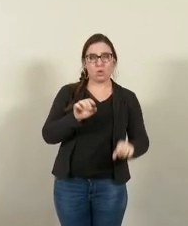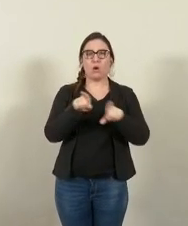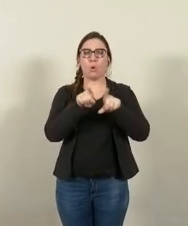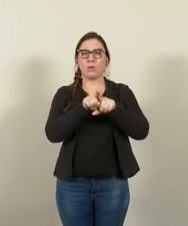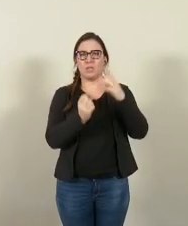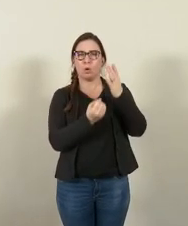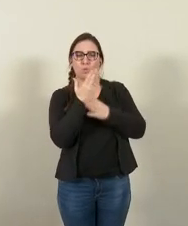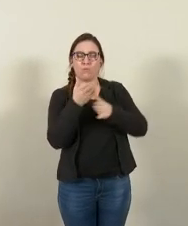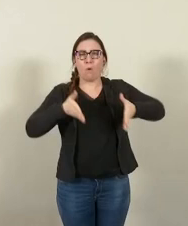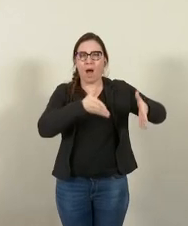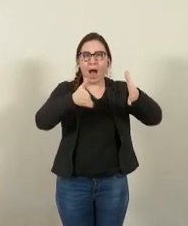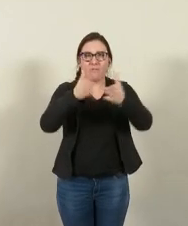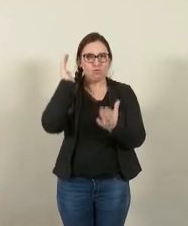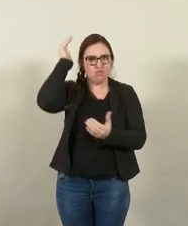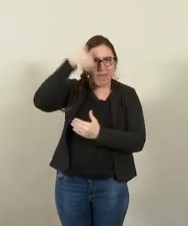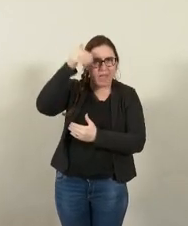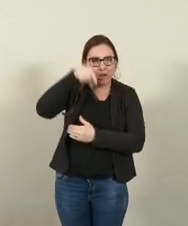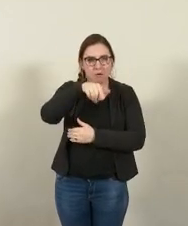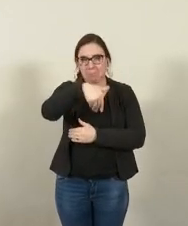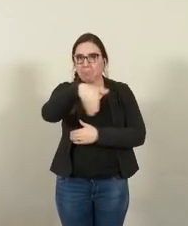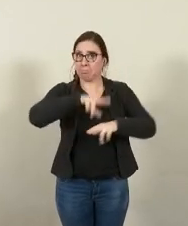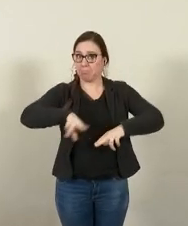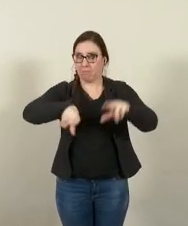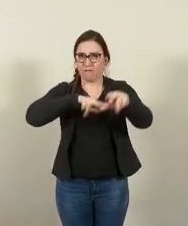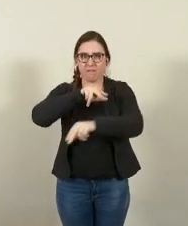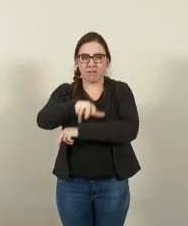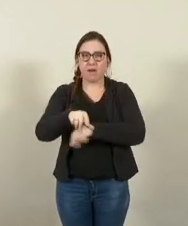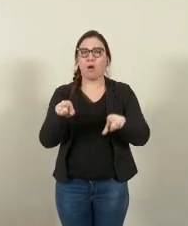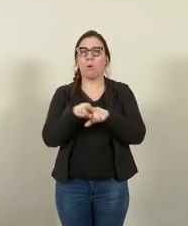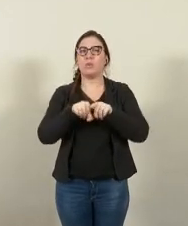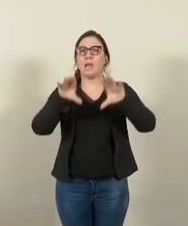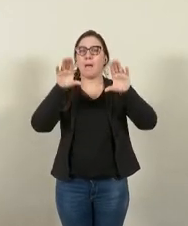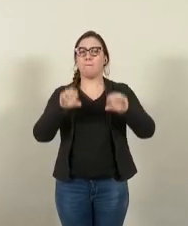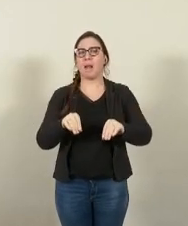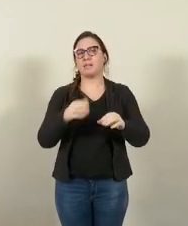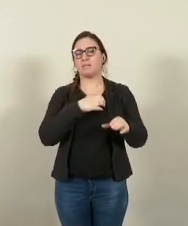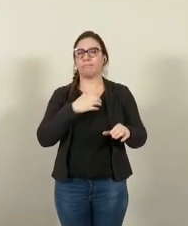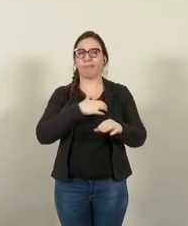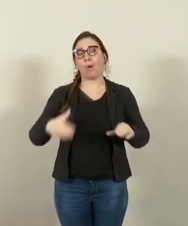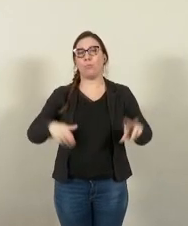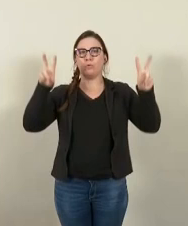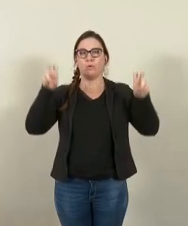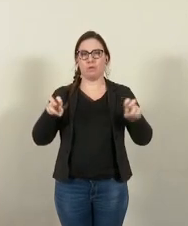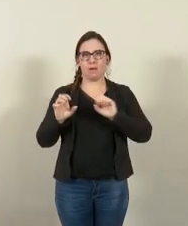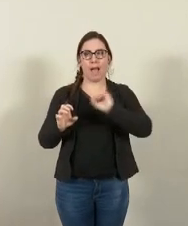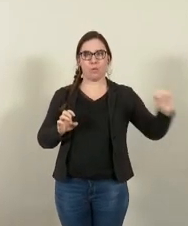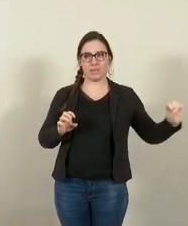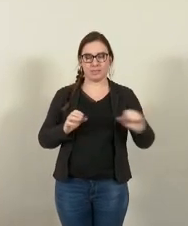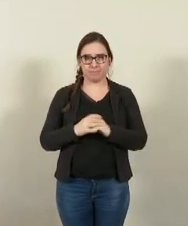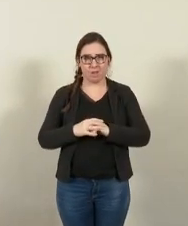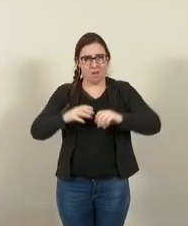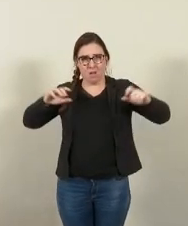l'Adult jandar qui va débuter d'ici quelques temps et les réflexions sur la place de la commune à l'ouest le secteur est en pleine